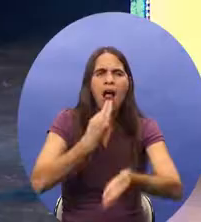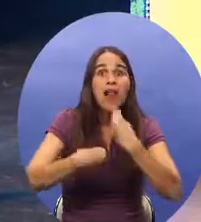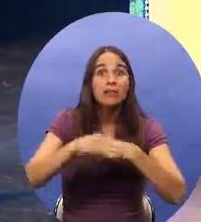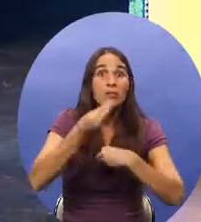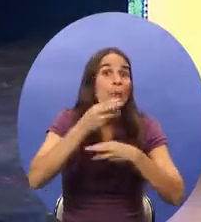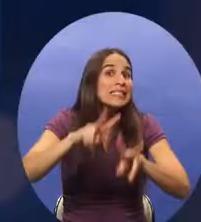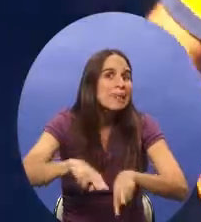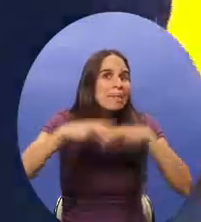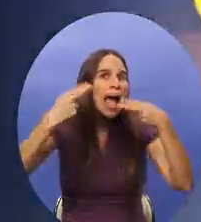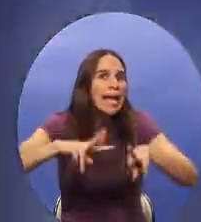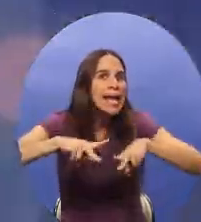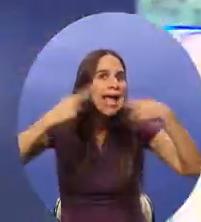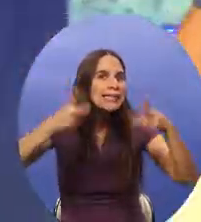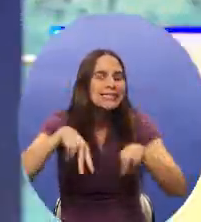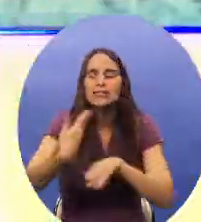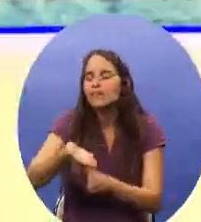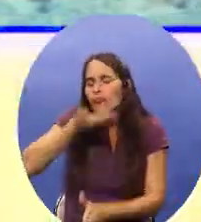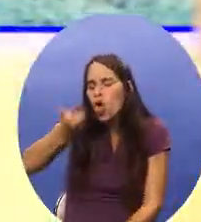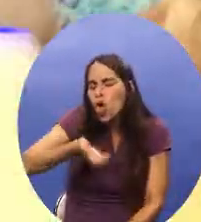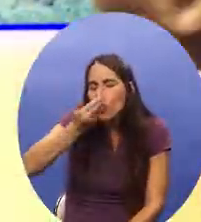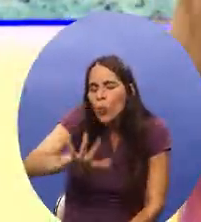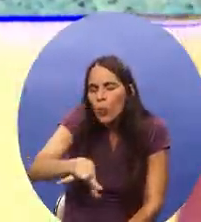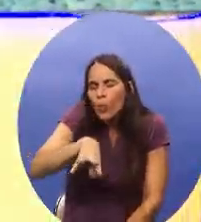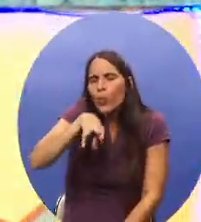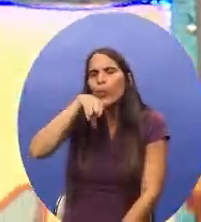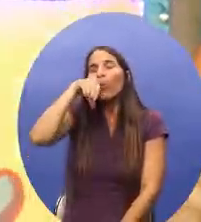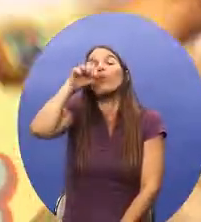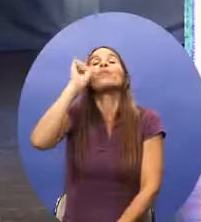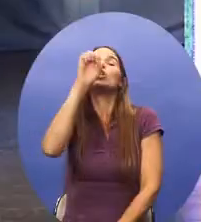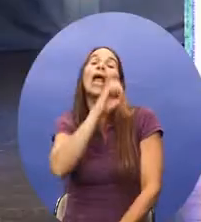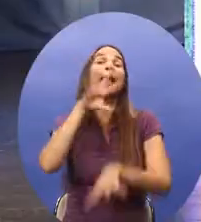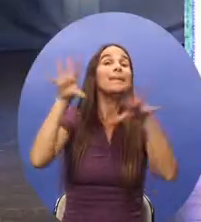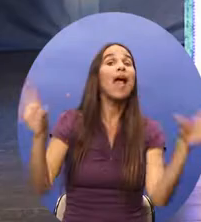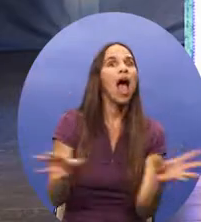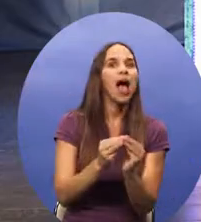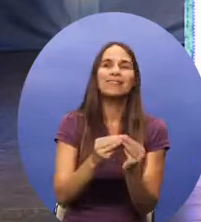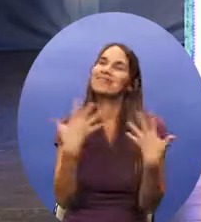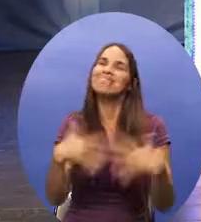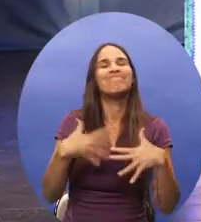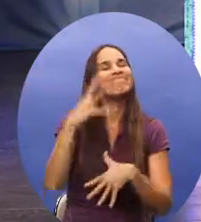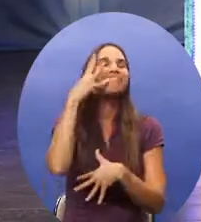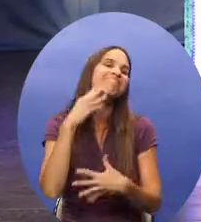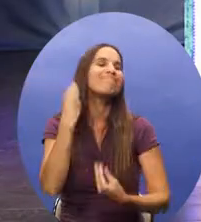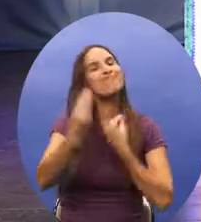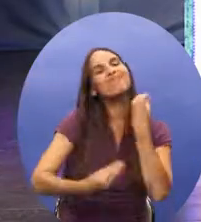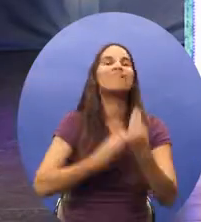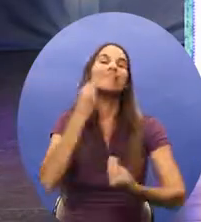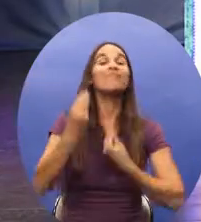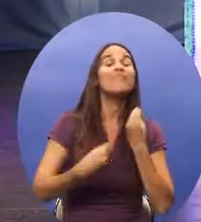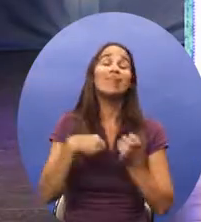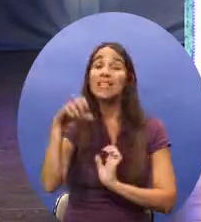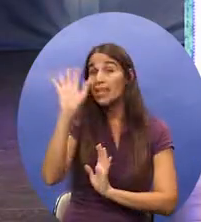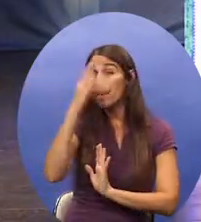ספגטי, הפילים שותים מרק, הפילים שרים דואטים, איזה יופי של משחק. הפילים